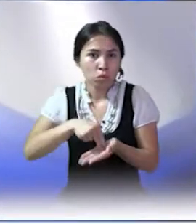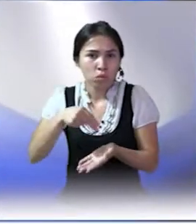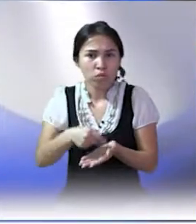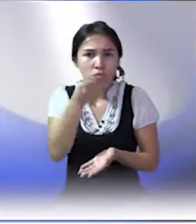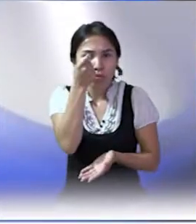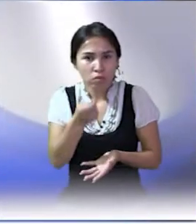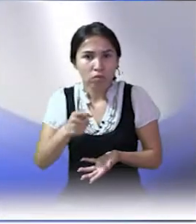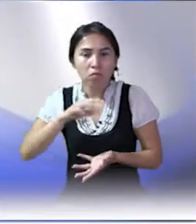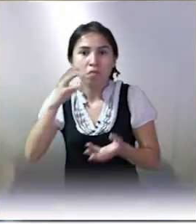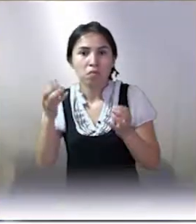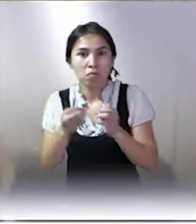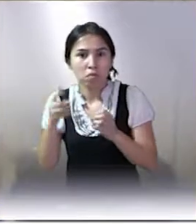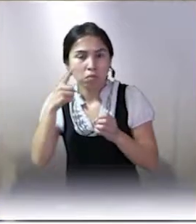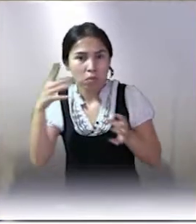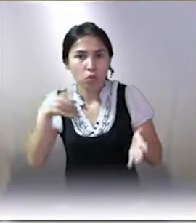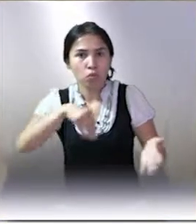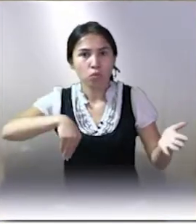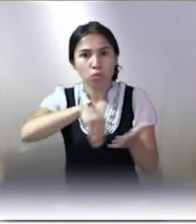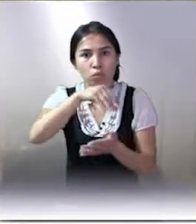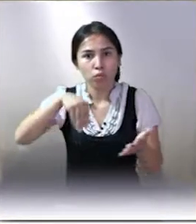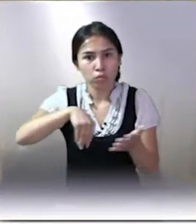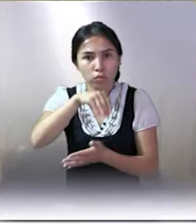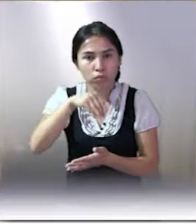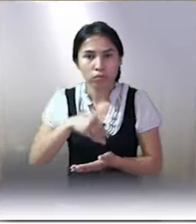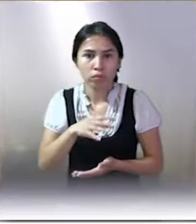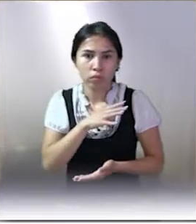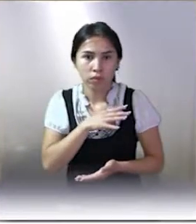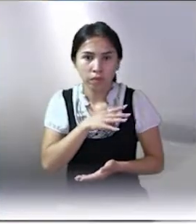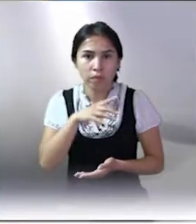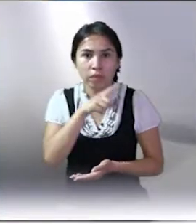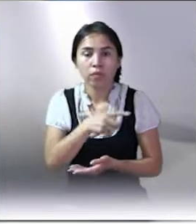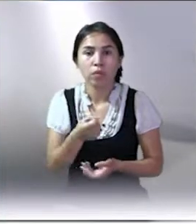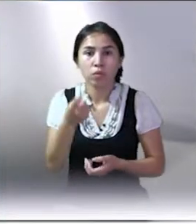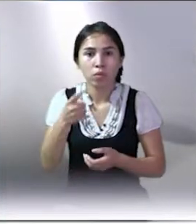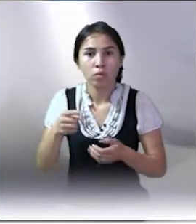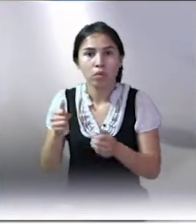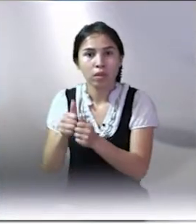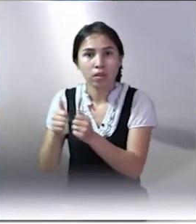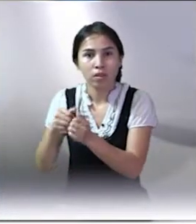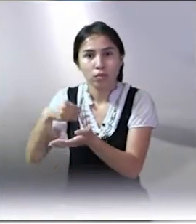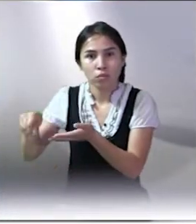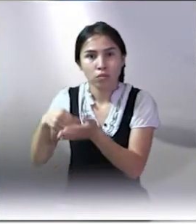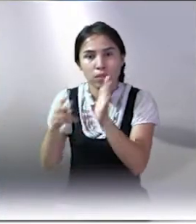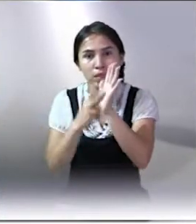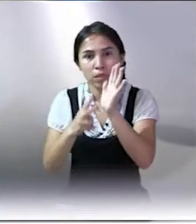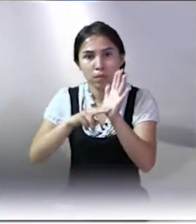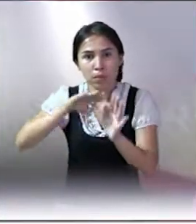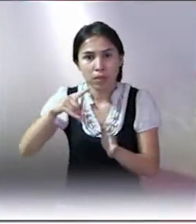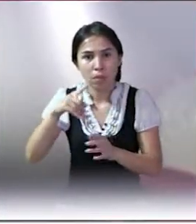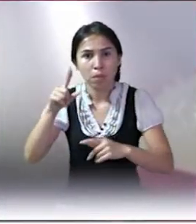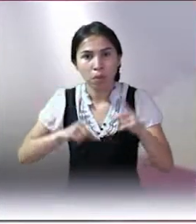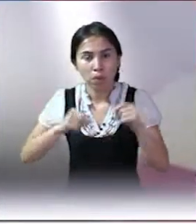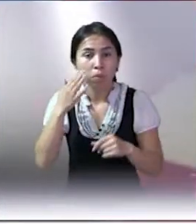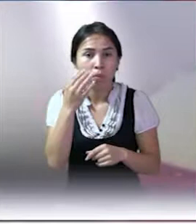цене привлекает все большее число людей во всей Кордайской округе. Сырье берет у своих селян по 70 тенге за литр. В день удается